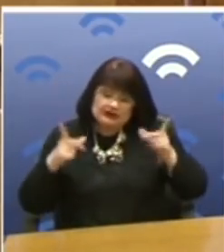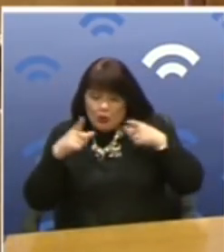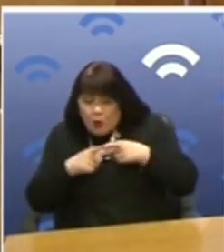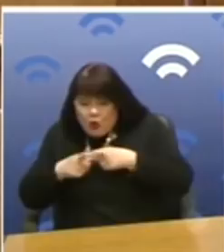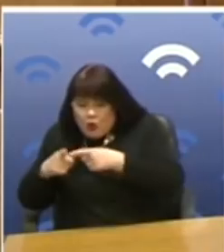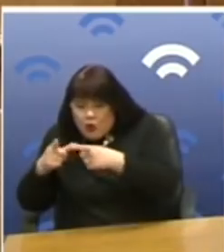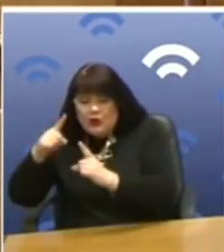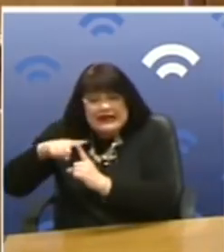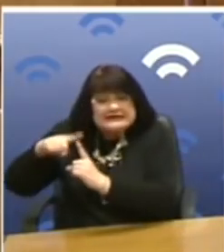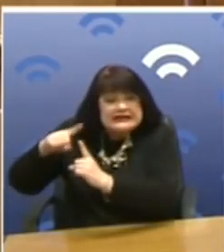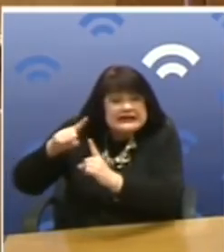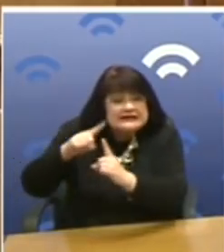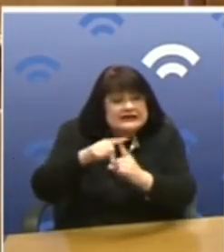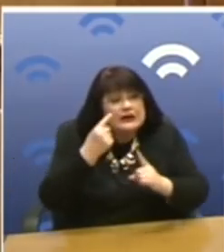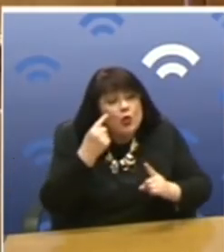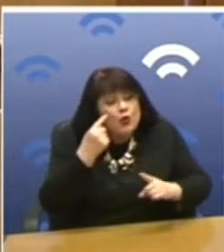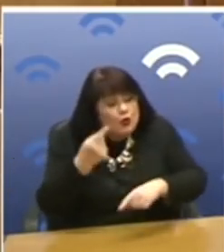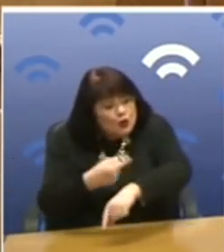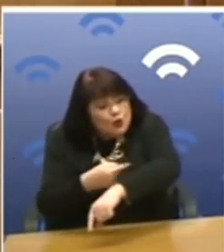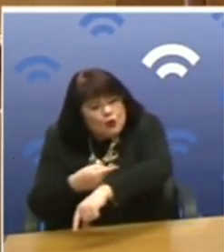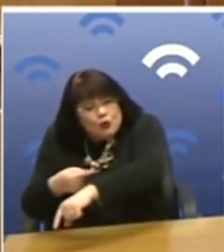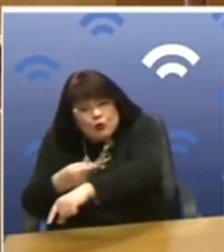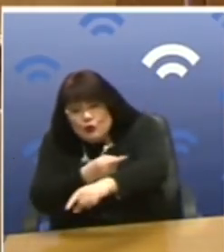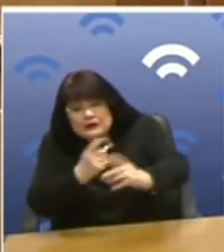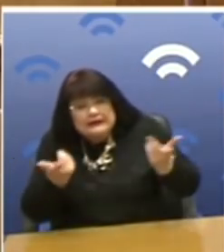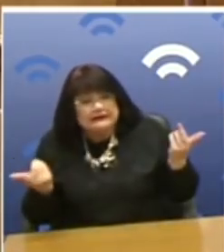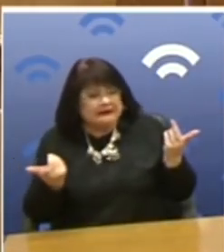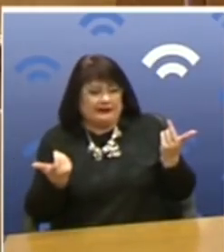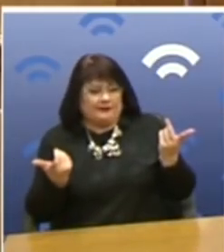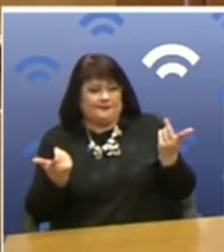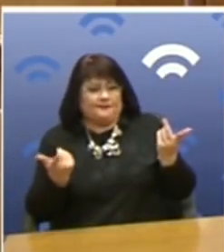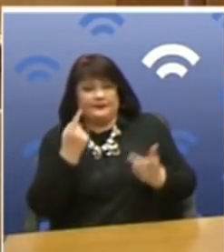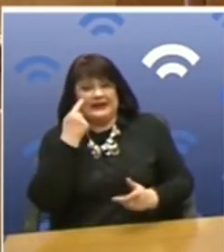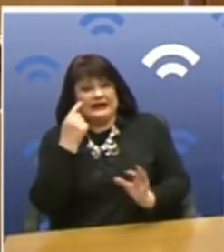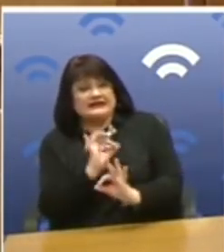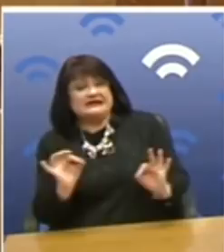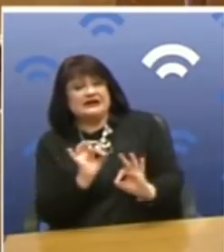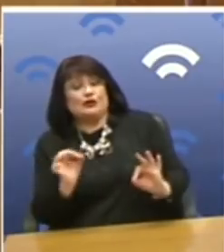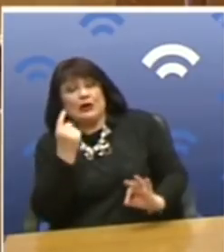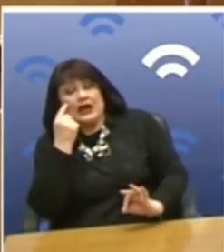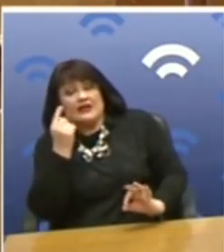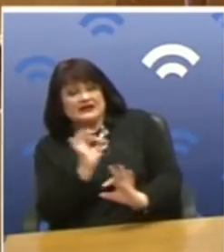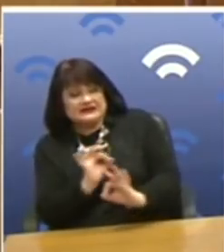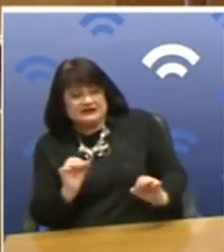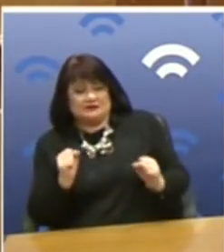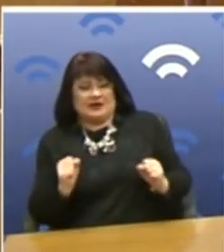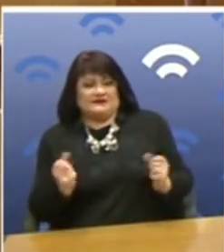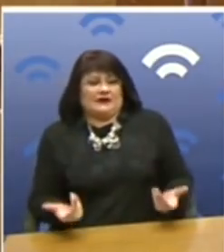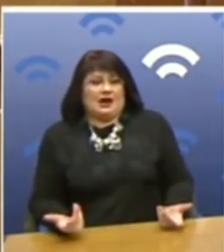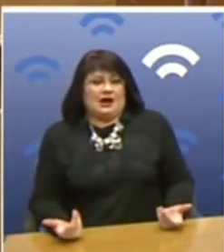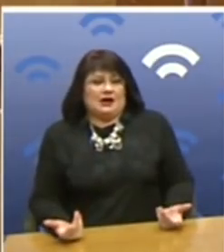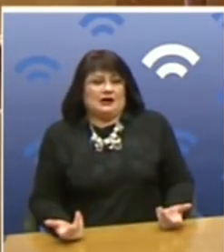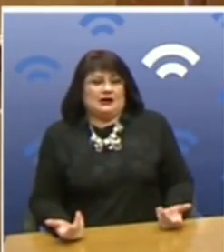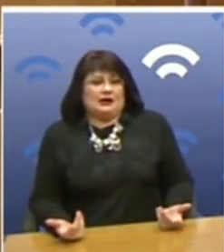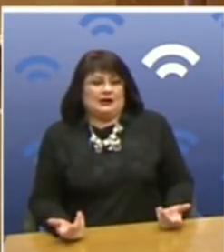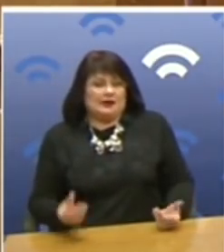δείτε, για να είναι όλος ο κόσμος της εκπαίδευσης πιο σίγουρος. Ο κόσμος της εκπαιδευτικής κοινότητας,